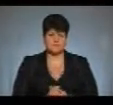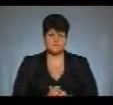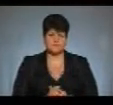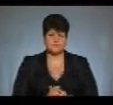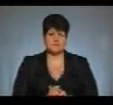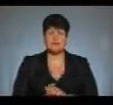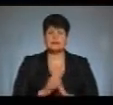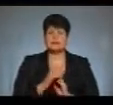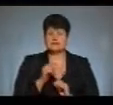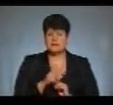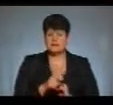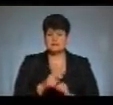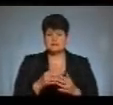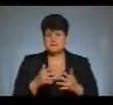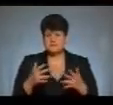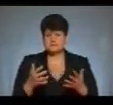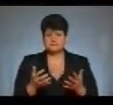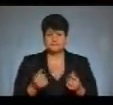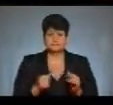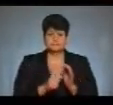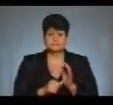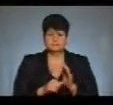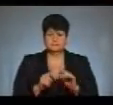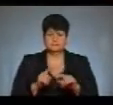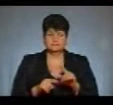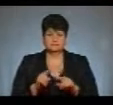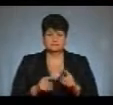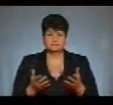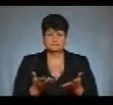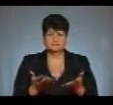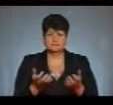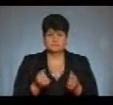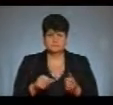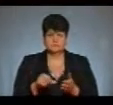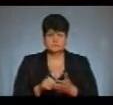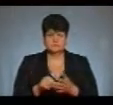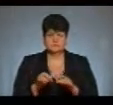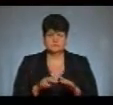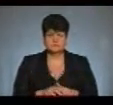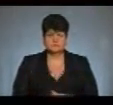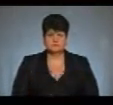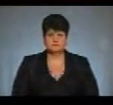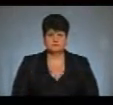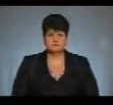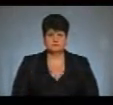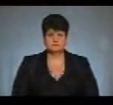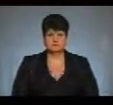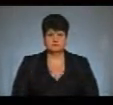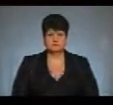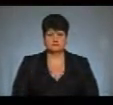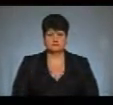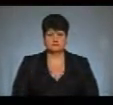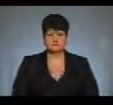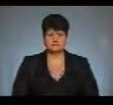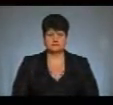Такі засоби гігієни отримали 60 родин, які взяли участь в акції. Любов Гадомська, Андрій